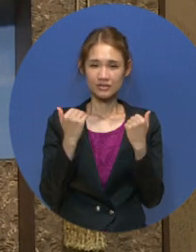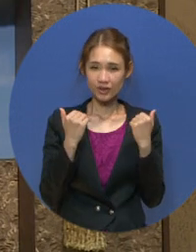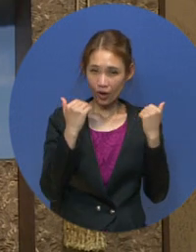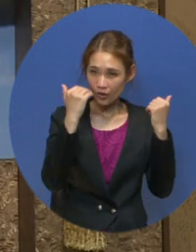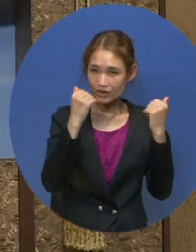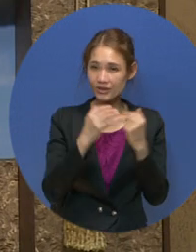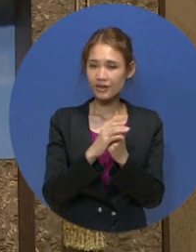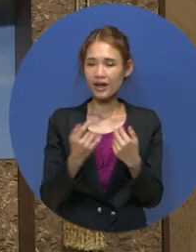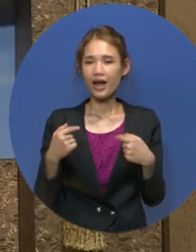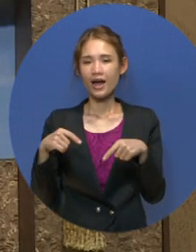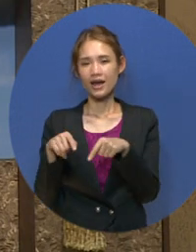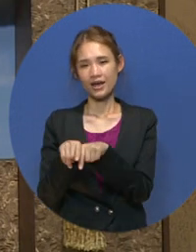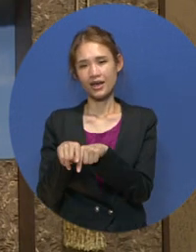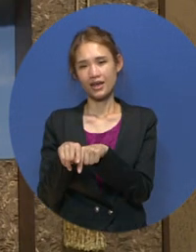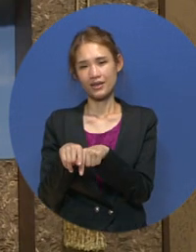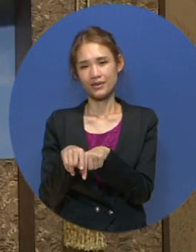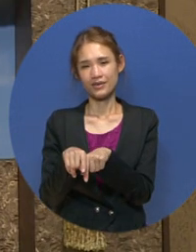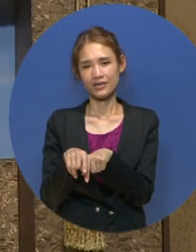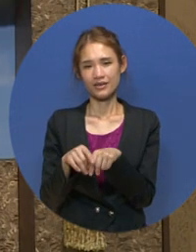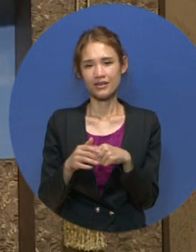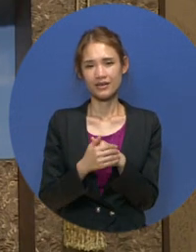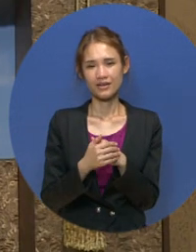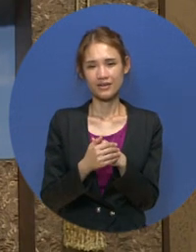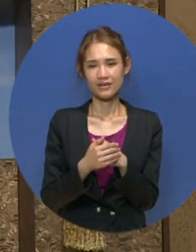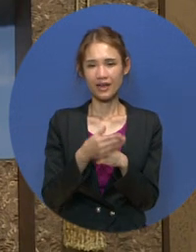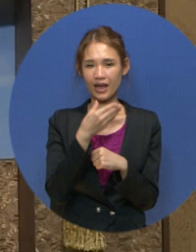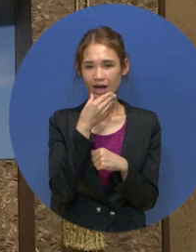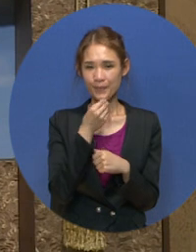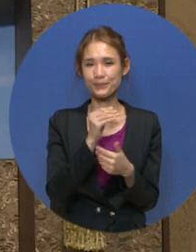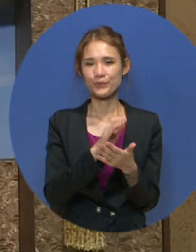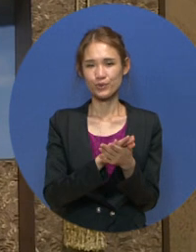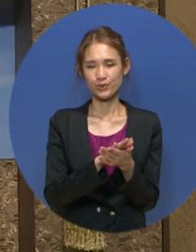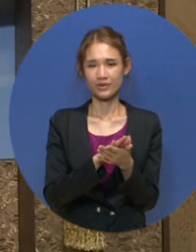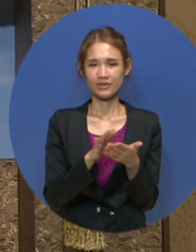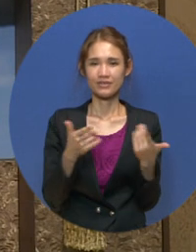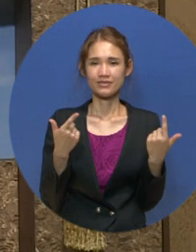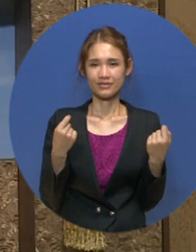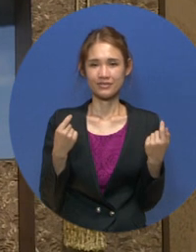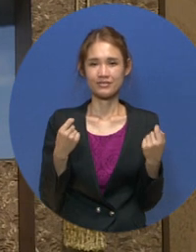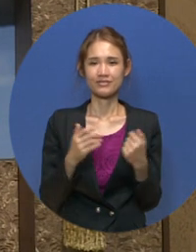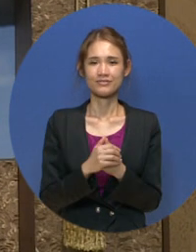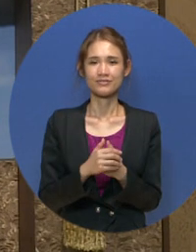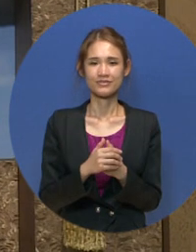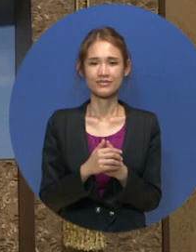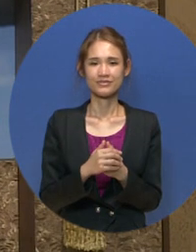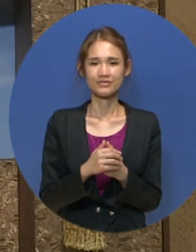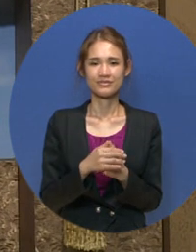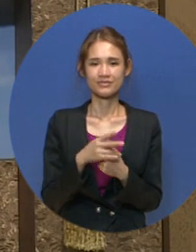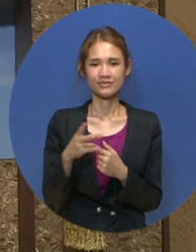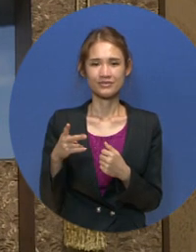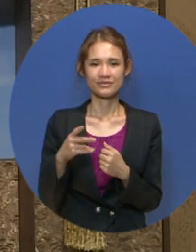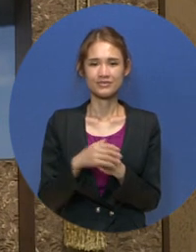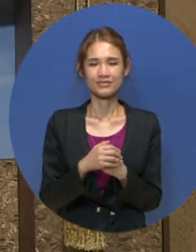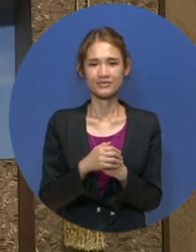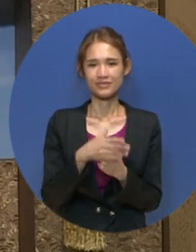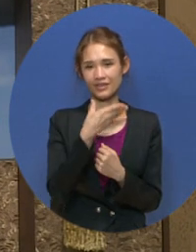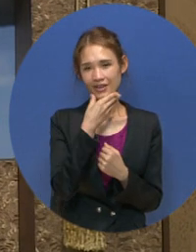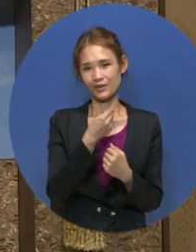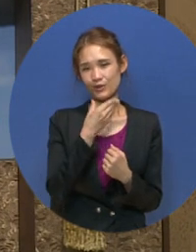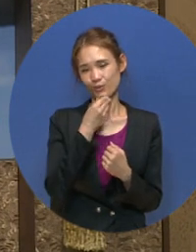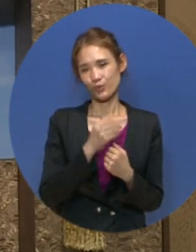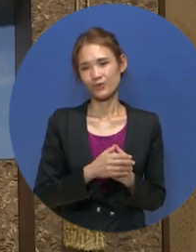성장 그리고 함께함. 네. 네. 성장과 이꼴 함께함. 행복. 네.